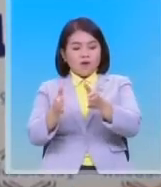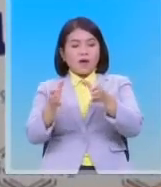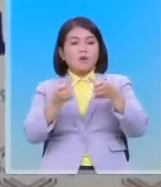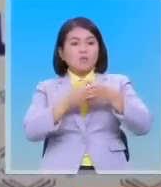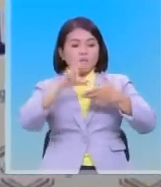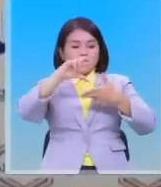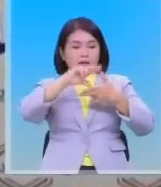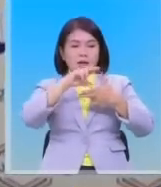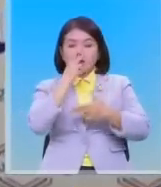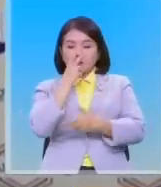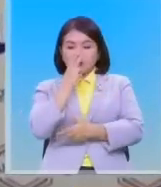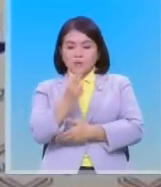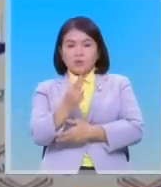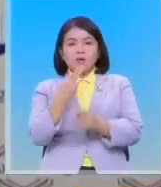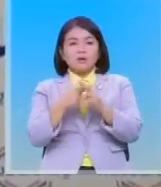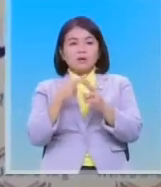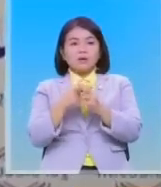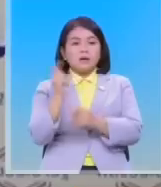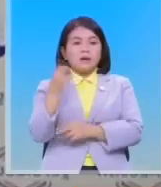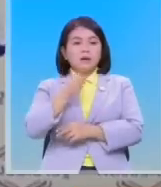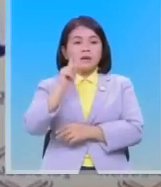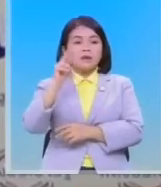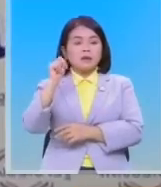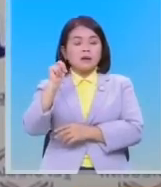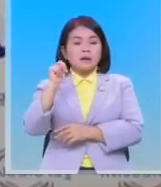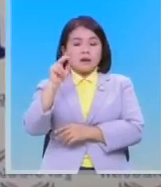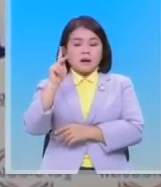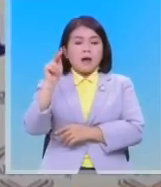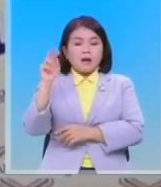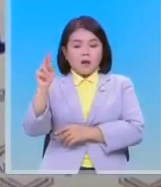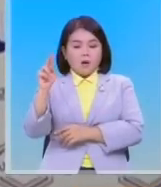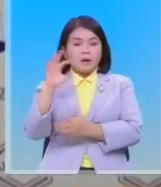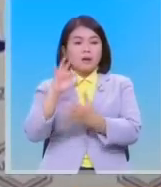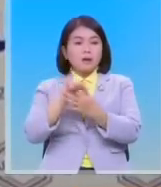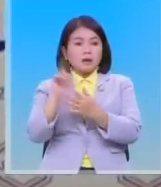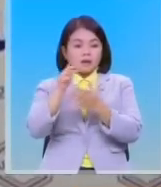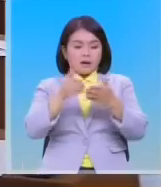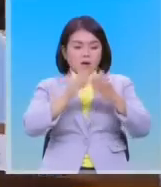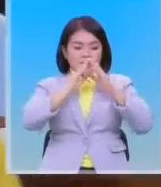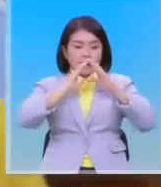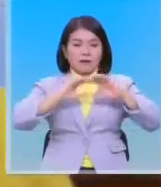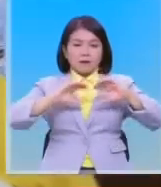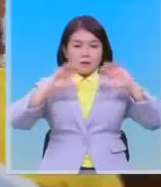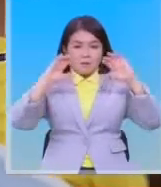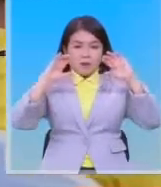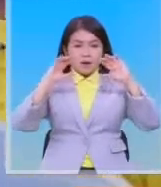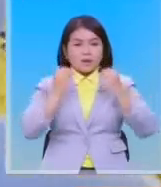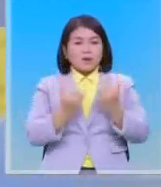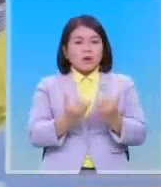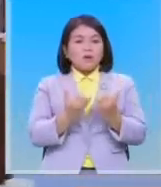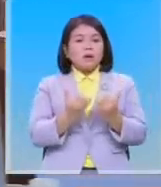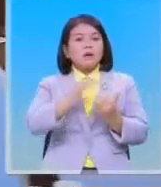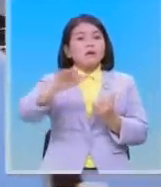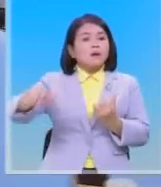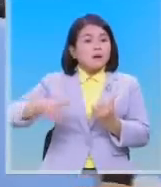ารัฐนะคะคุณธนกรวังบุญคงชนะค่ะก็ได้พูดถึงความคืบหน้าในการจัดตั้งรัฐบาลบอกว่าขณะนี้ทุกอย่างต้องเดินไปต